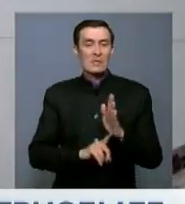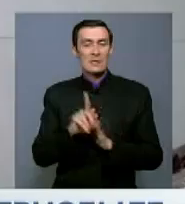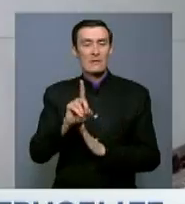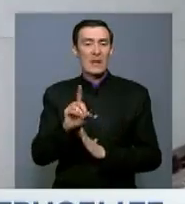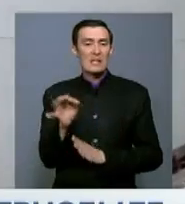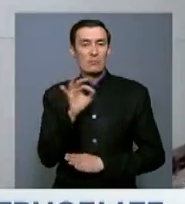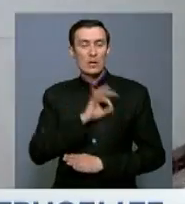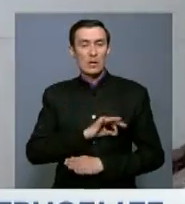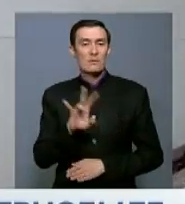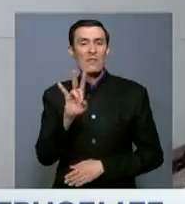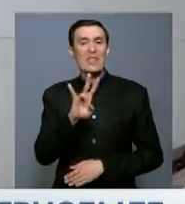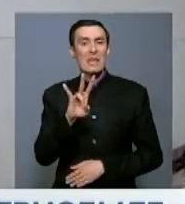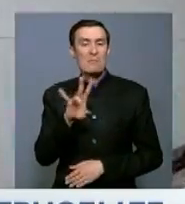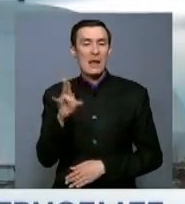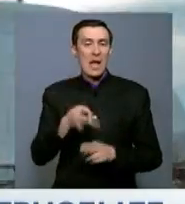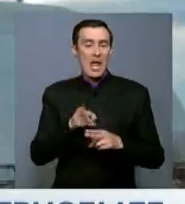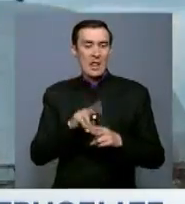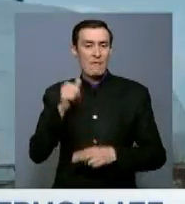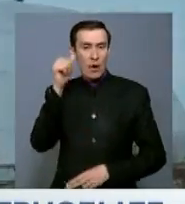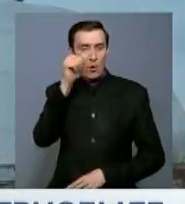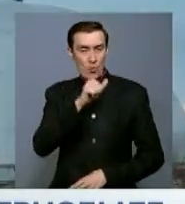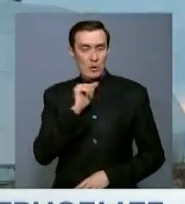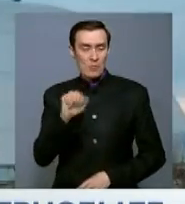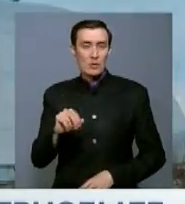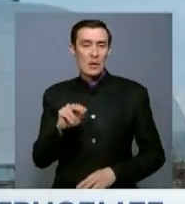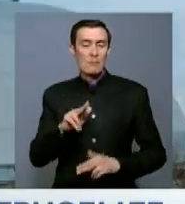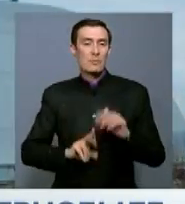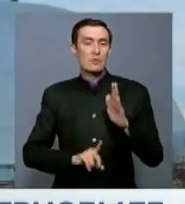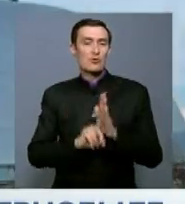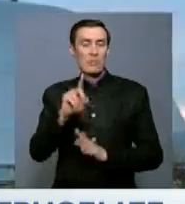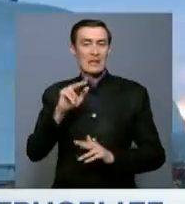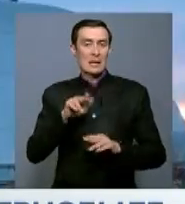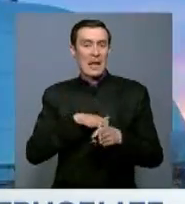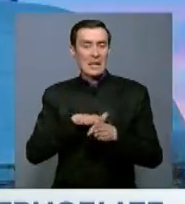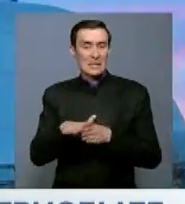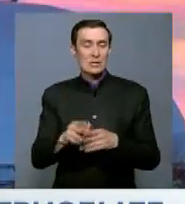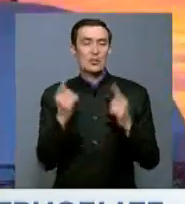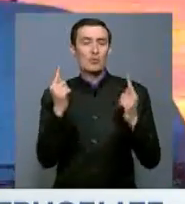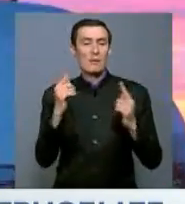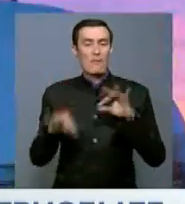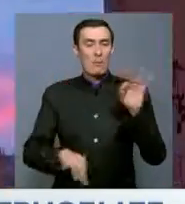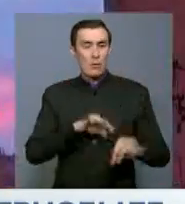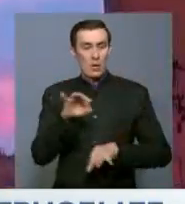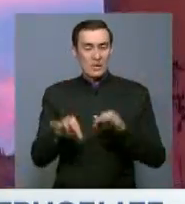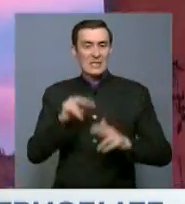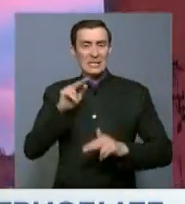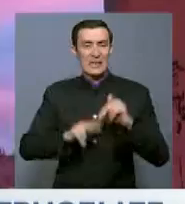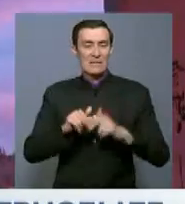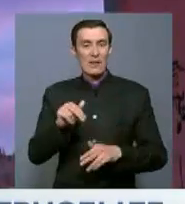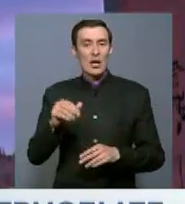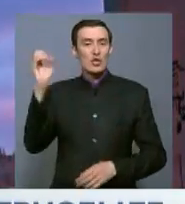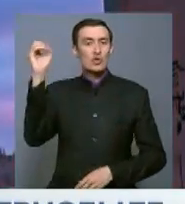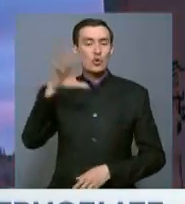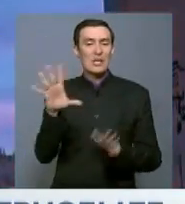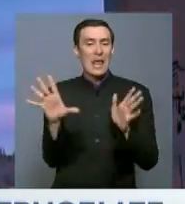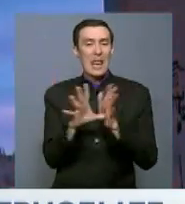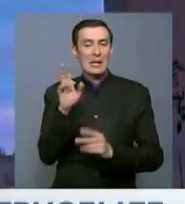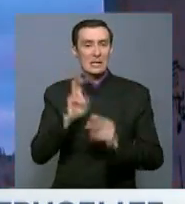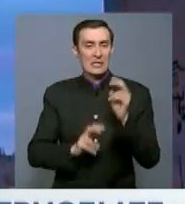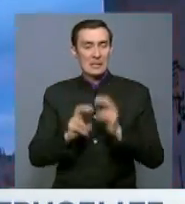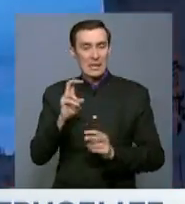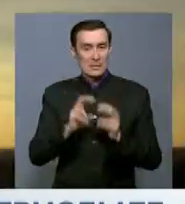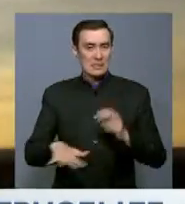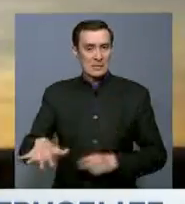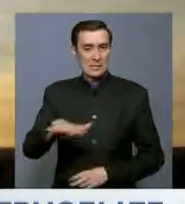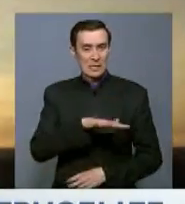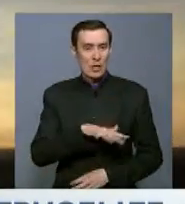саркофаг планируют в ноябре этого года, после чего можно будет приступать к реализации еще одного масштабного проекта – строительства солнечной электростанции в зоне